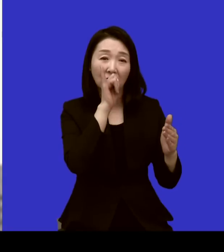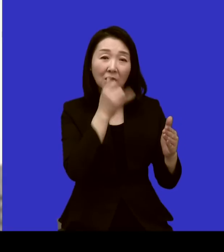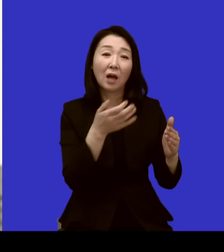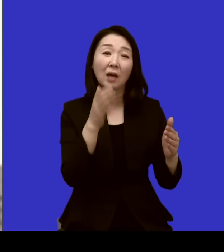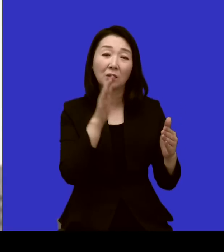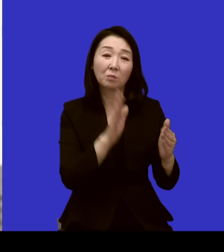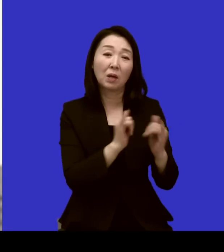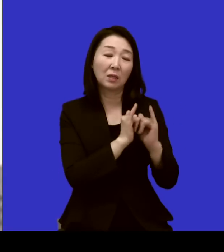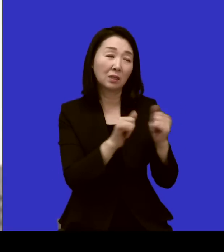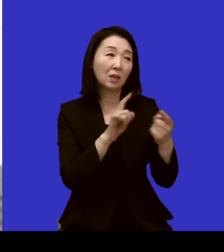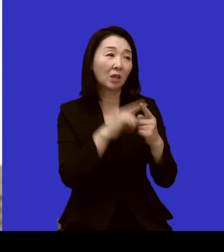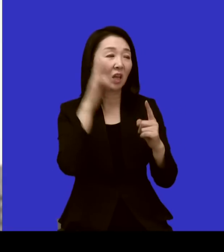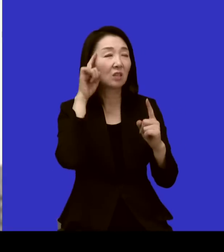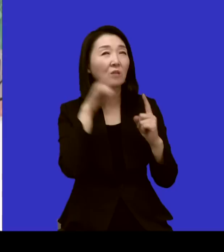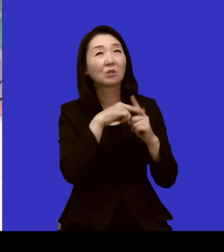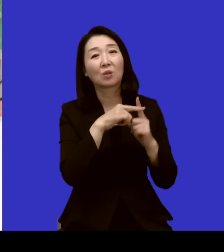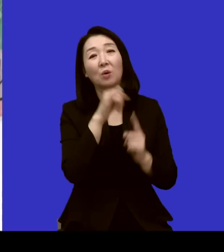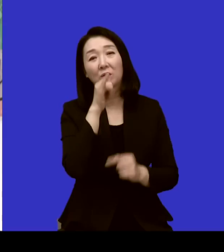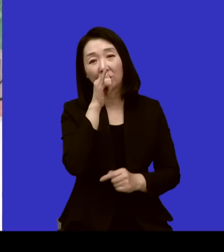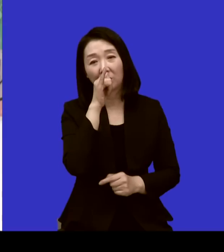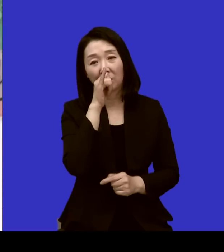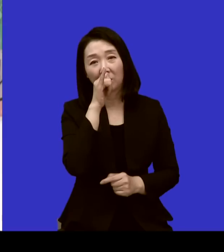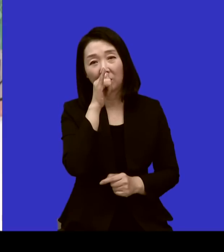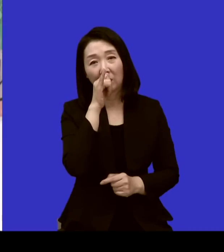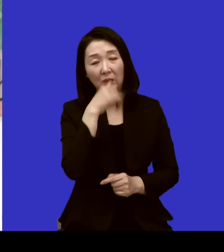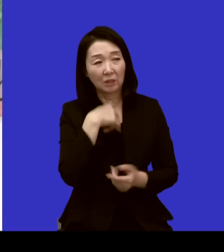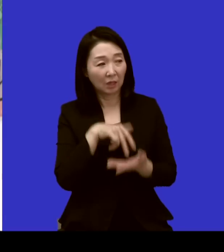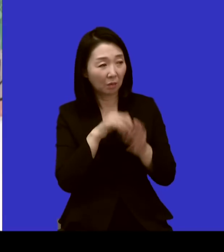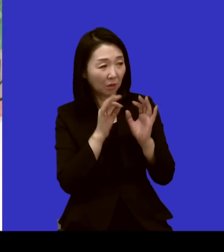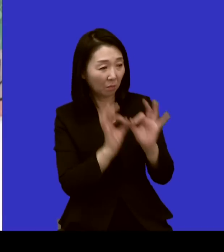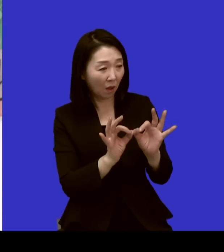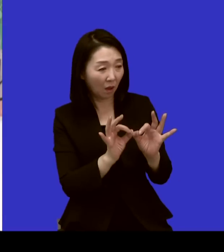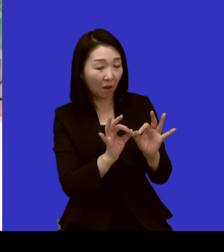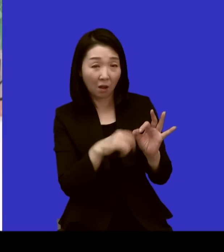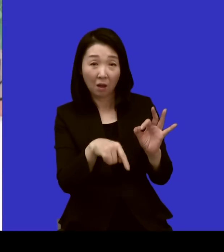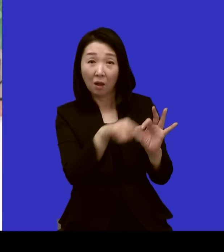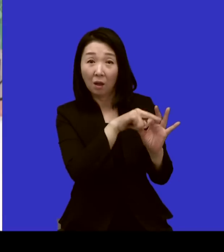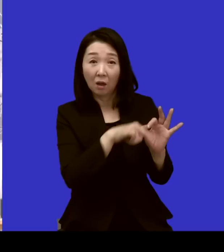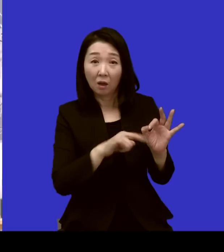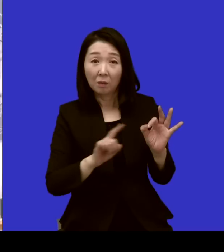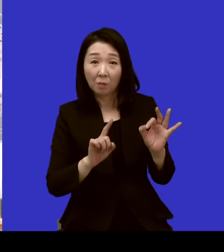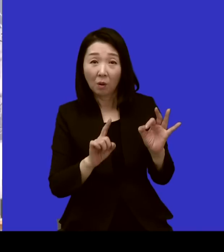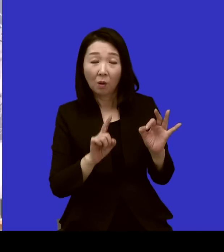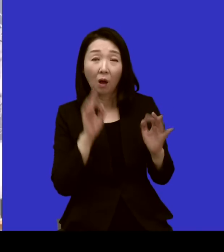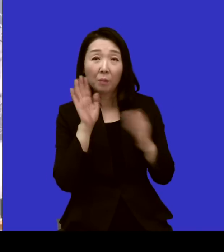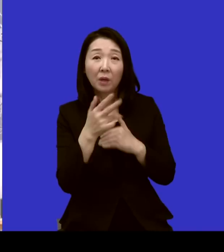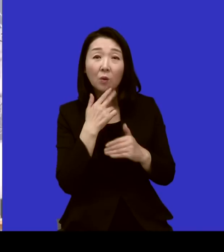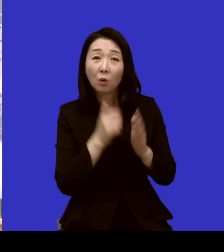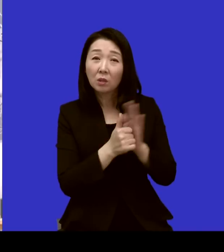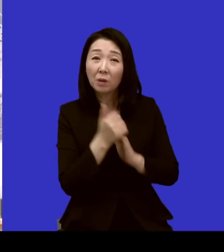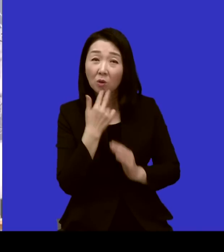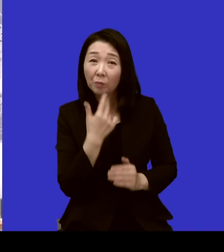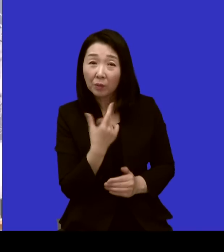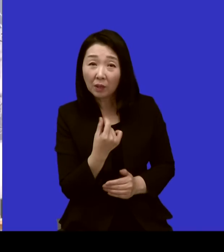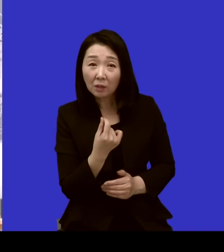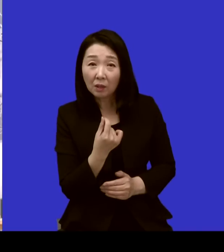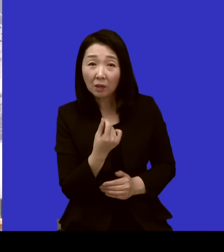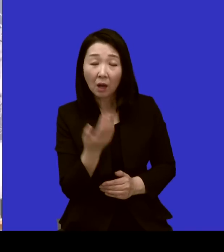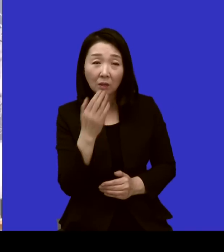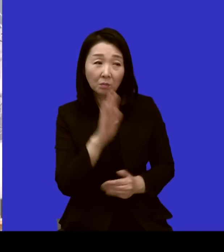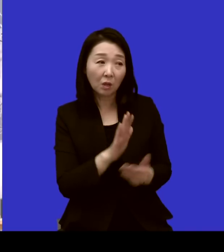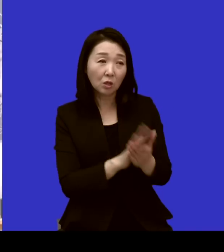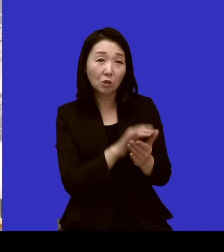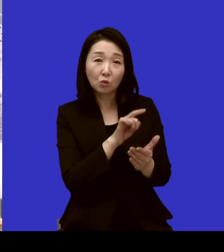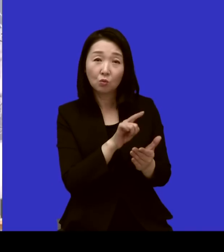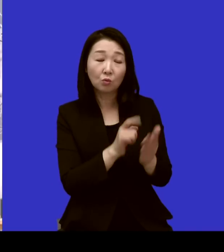빛나는 인간에 대한 긍정이 느껴지는 거예요. 예. 제가 봤을 때는 이 친구들이 죄송한 말이지만 미래가 없고 희망이 없어 보이는데 네. 이